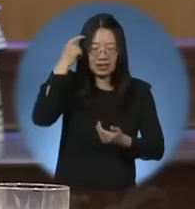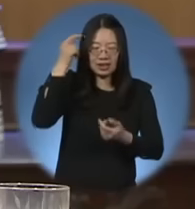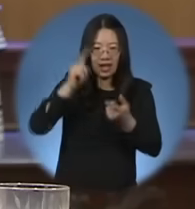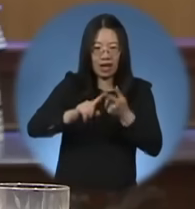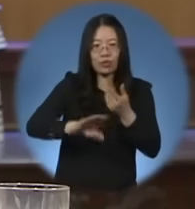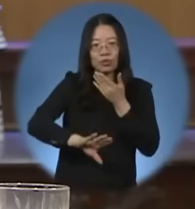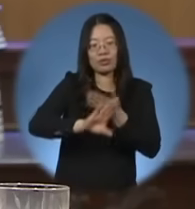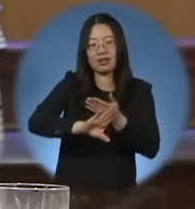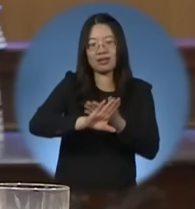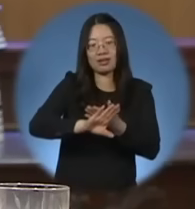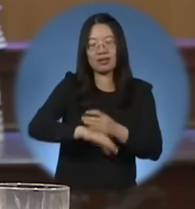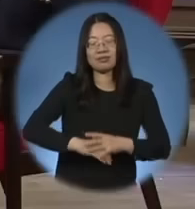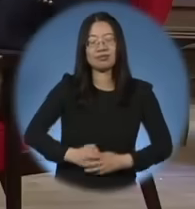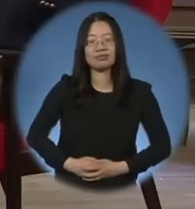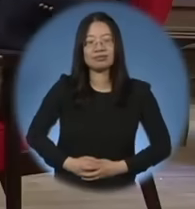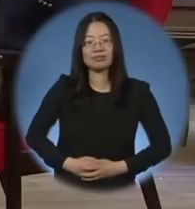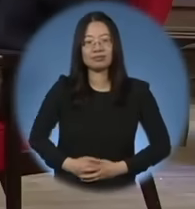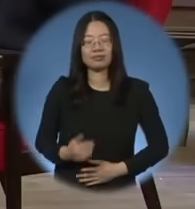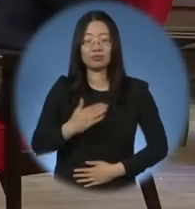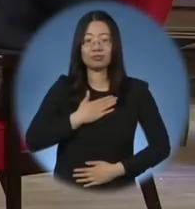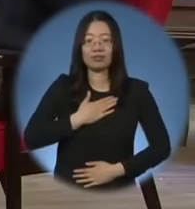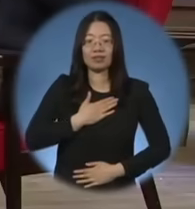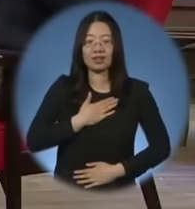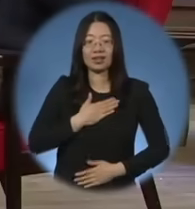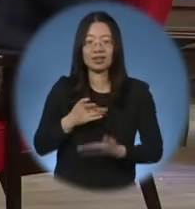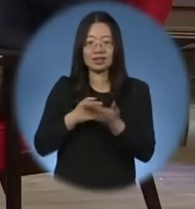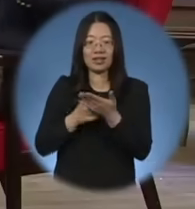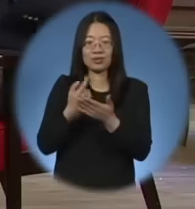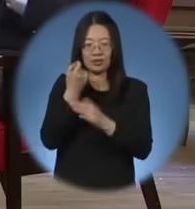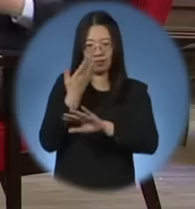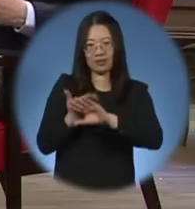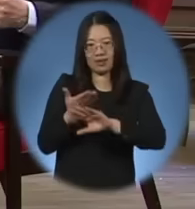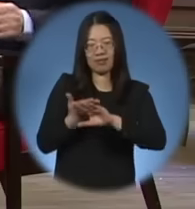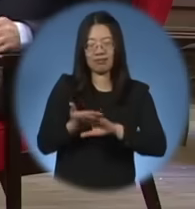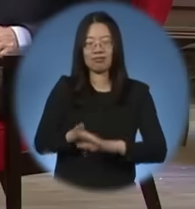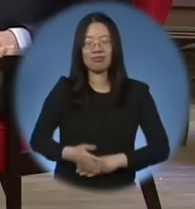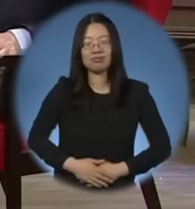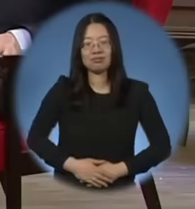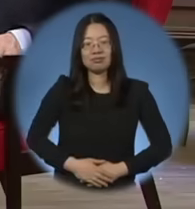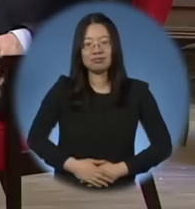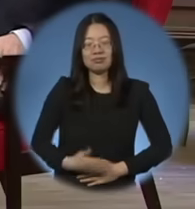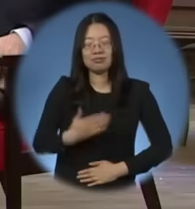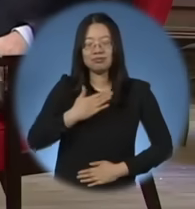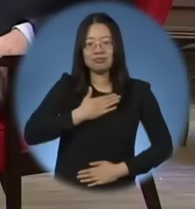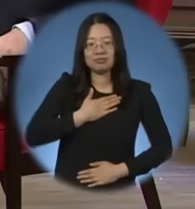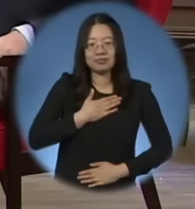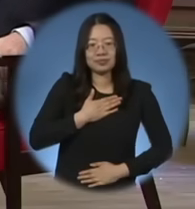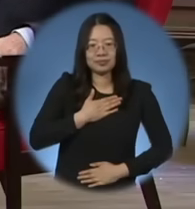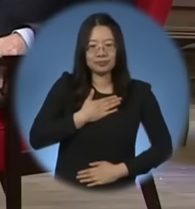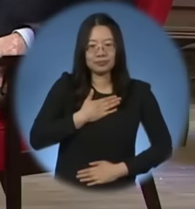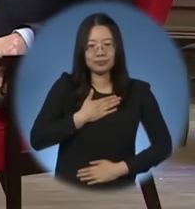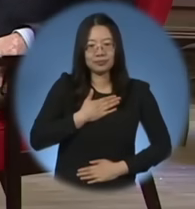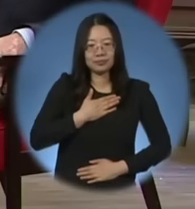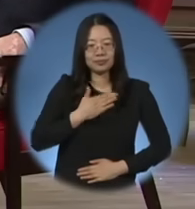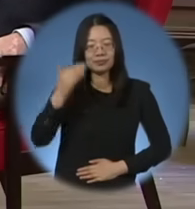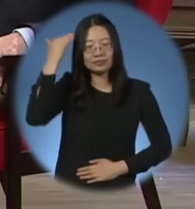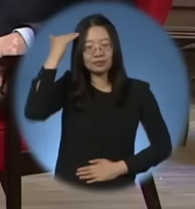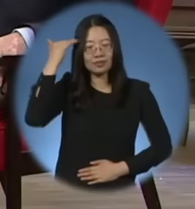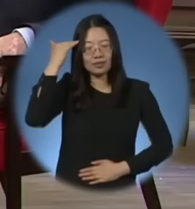인식하고는 반 된데요 그것도 제 제 의견하고 좀 달라요 그러니까요 저는